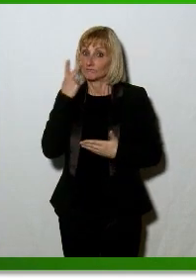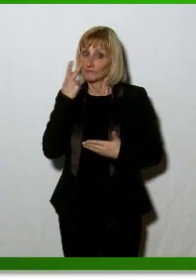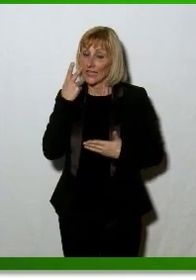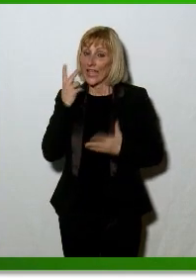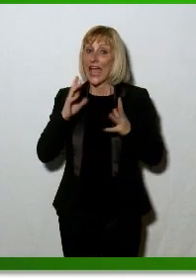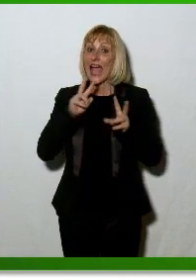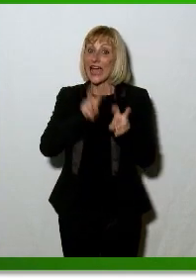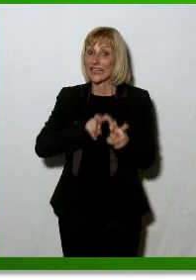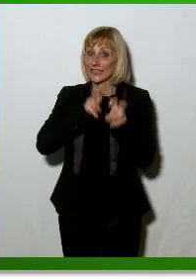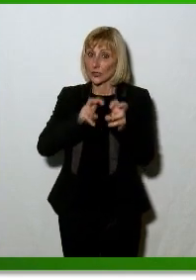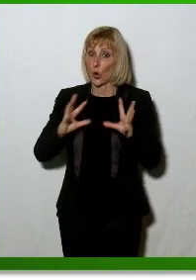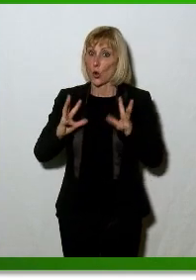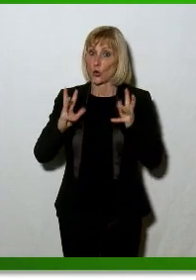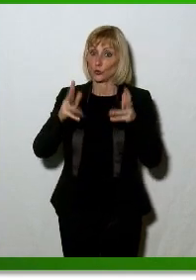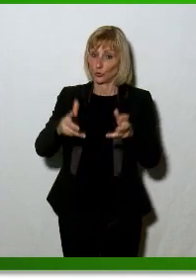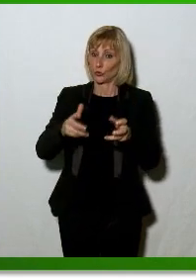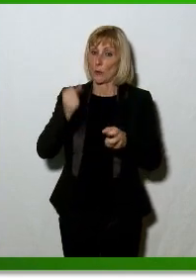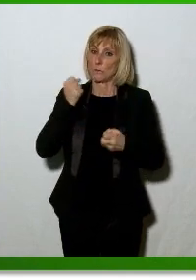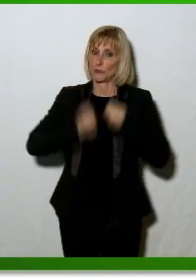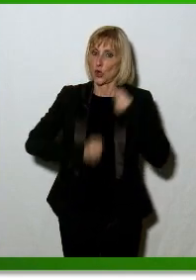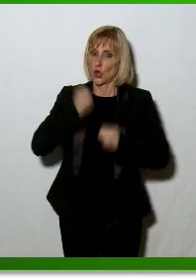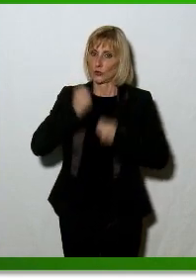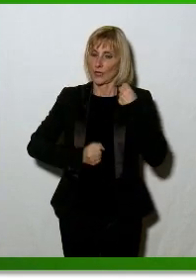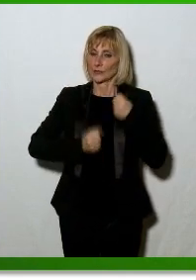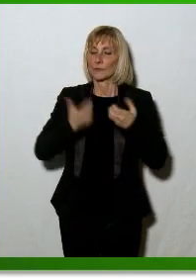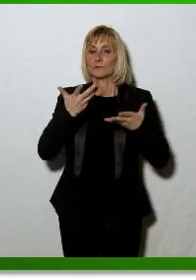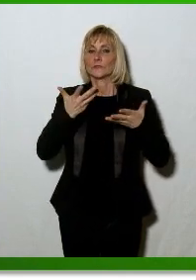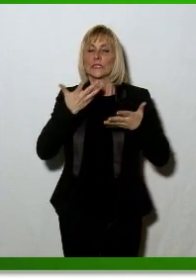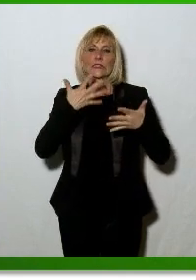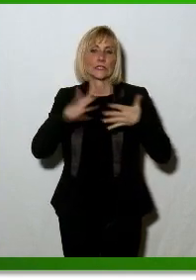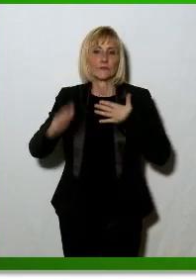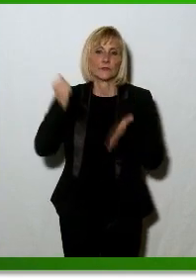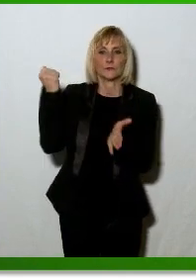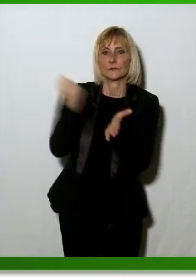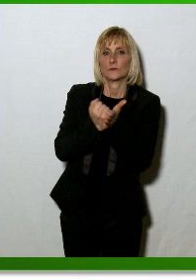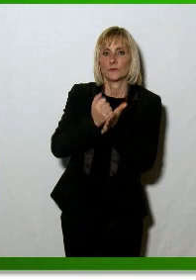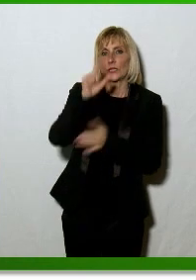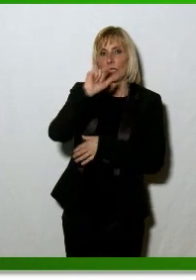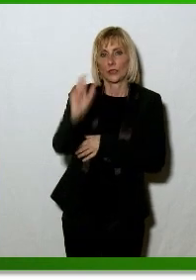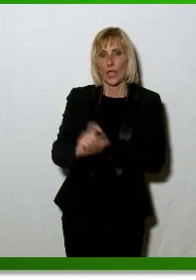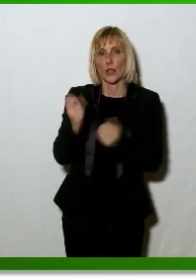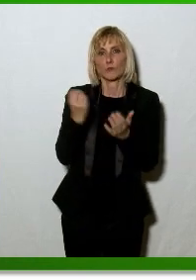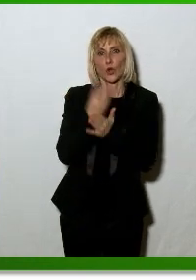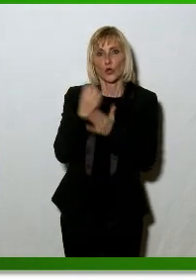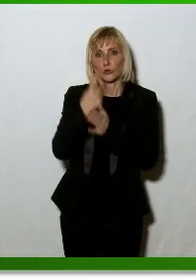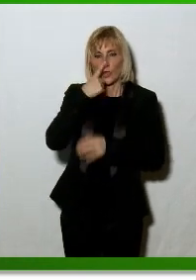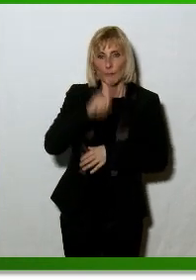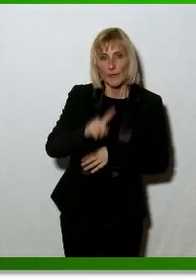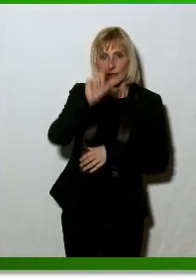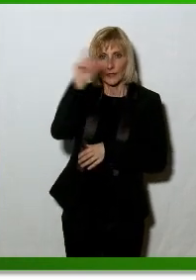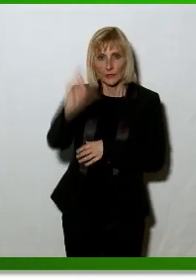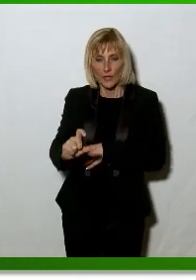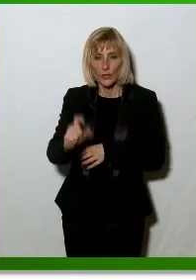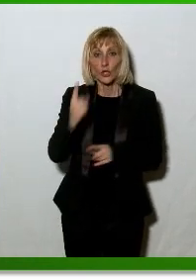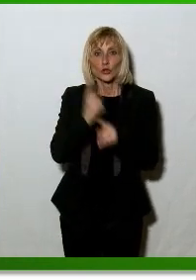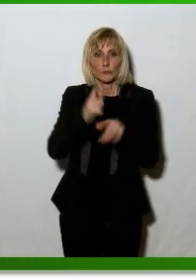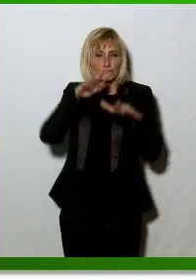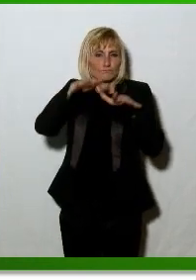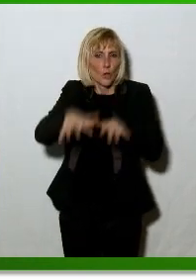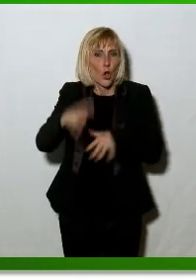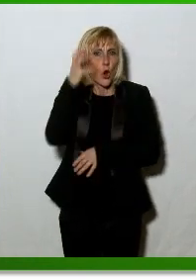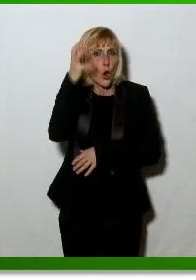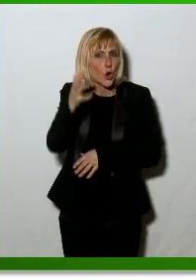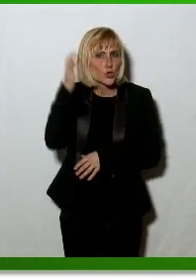agricoltori dei giorni scorsi a difesa del made in Italy e dei nostri prodotti tipici che dobbiamo proteggere con orgoglio